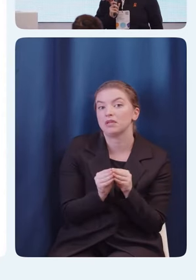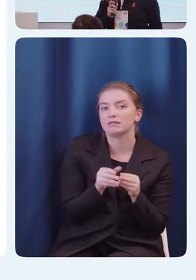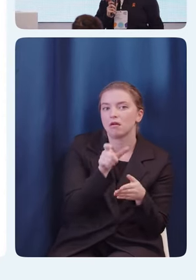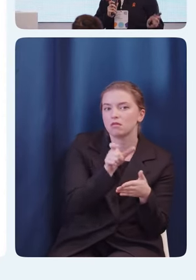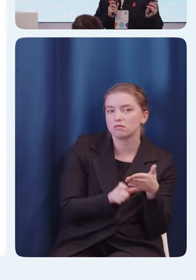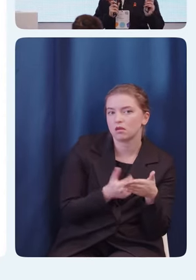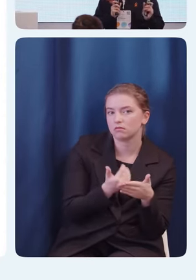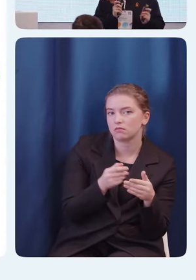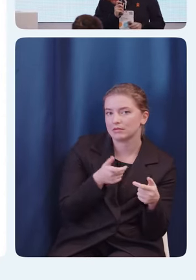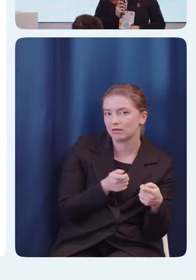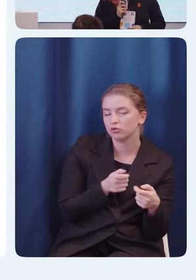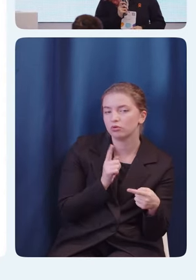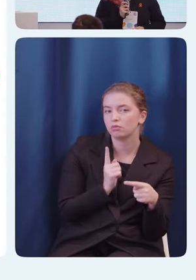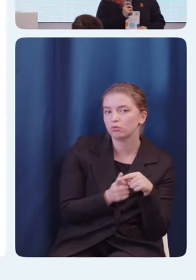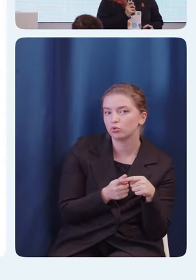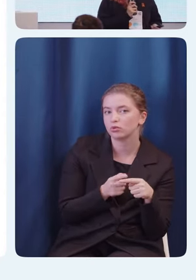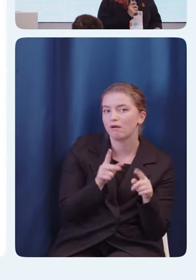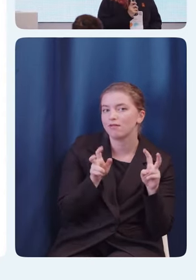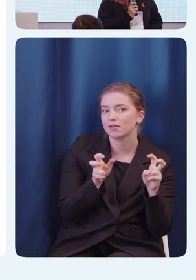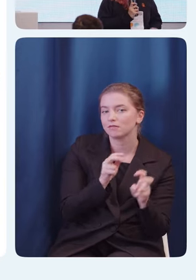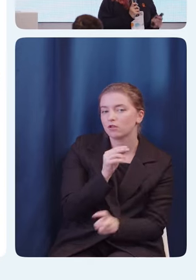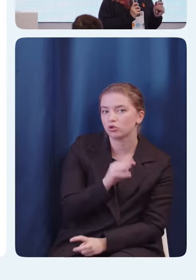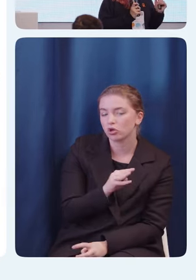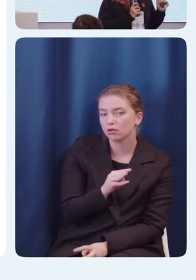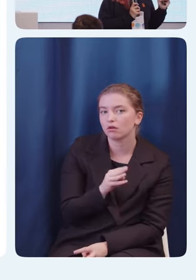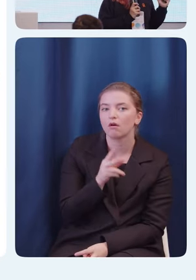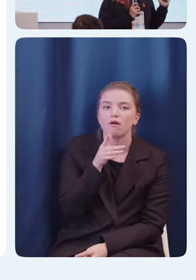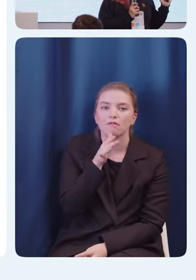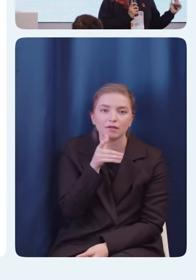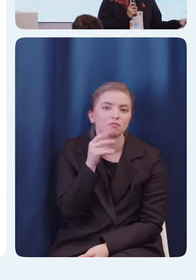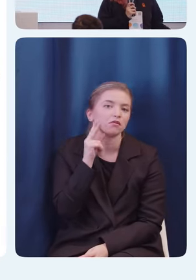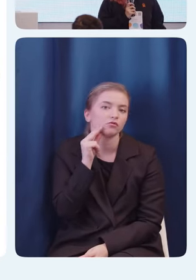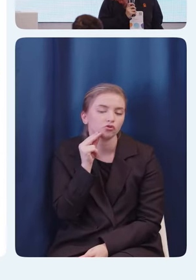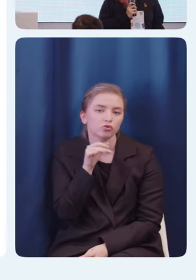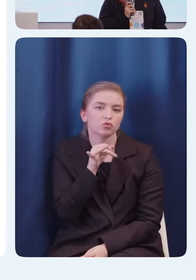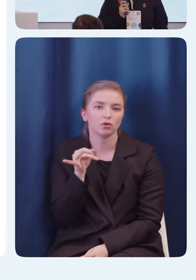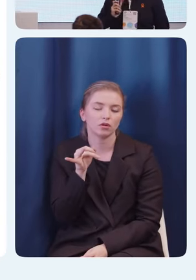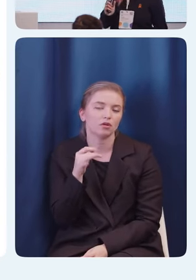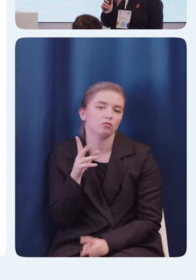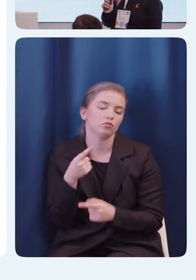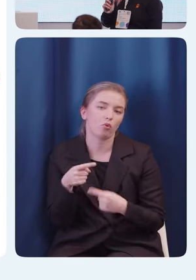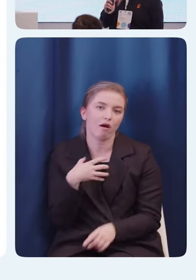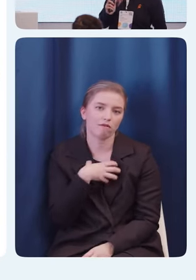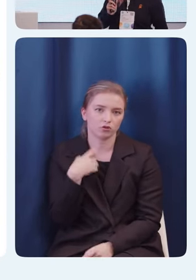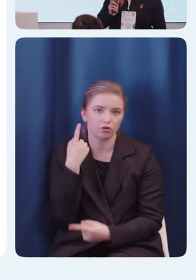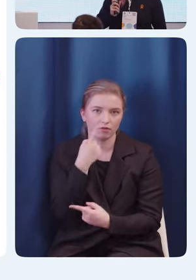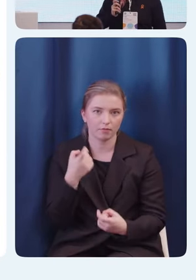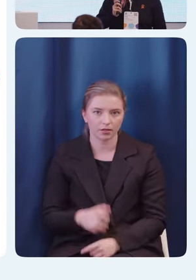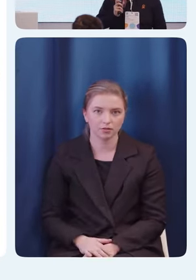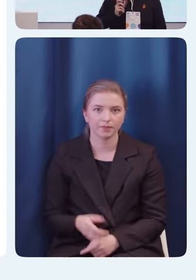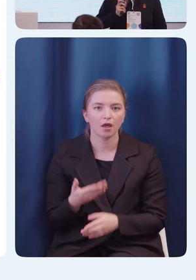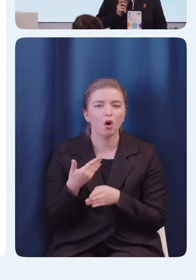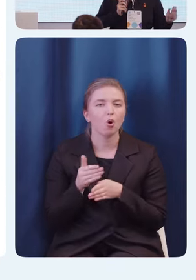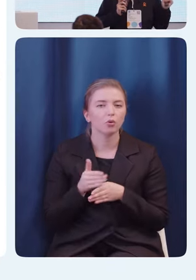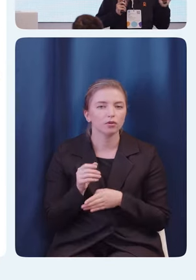чата, даты и времени, статуса прочитанности и другой важной информации. Отдельно хочу заметить,